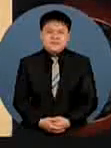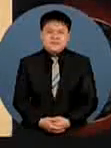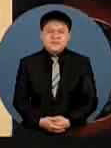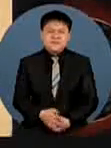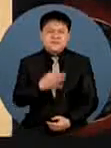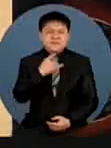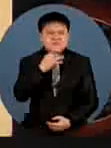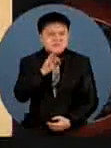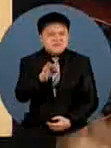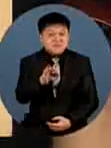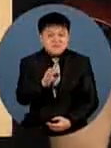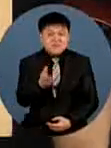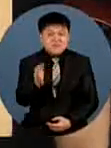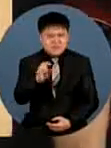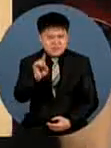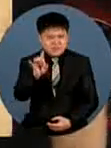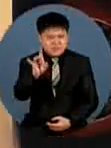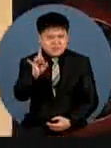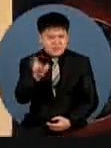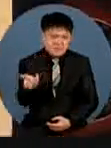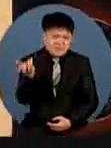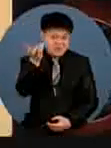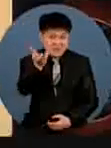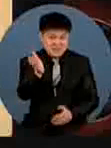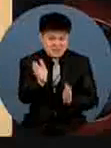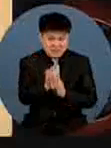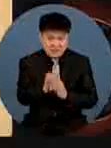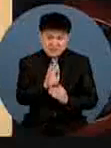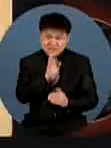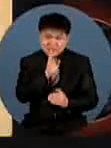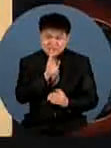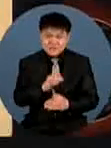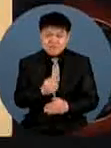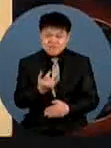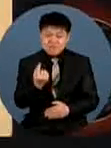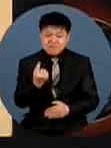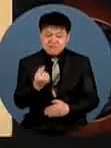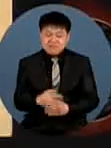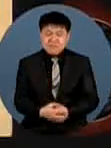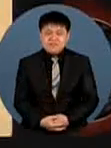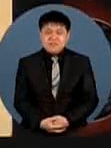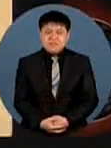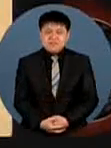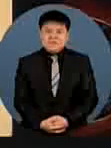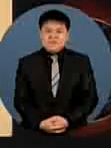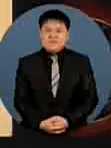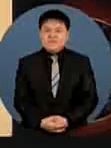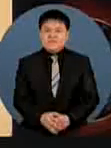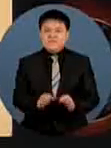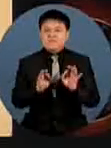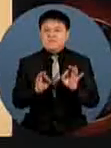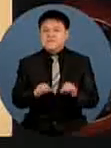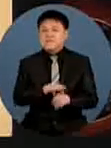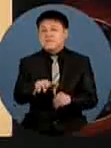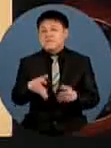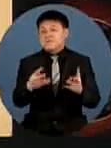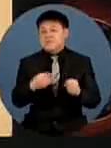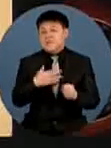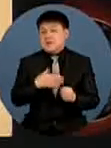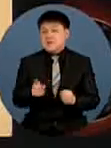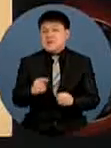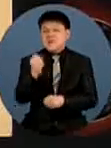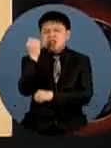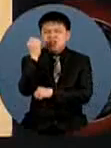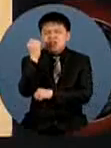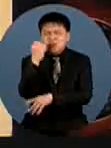10대 나이로 유일하게 지금 올라가 있죠. 네. 자, 몰고. 저 모양은 여러분들도 많이 아는 초보 정석.